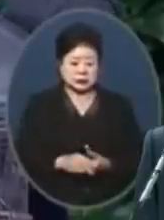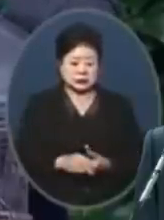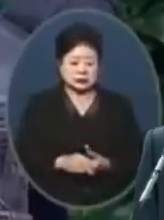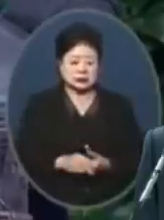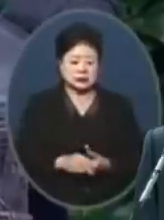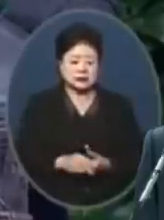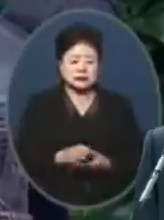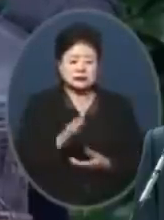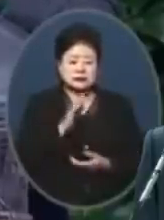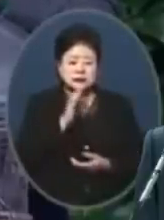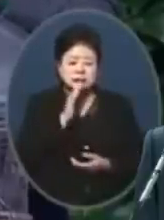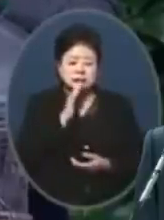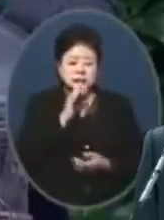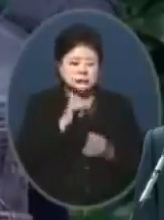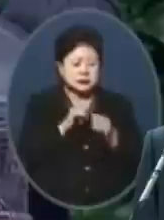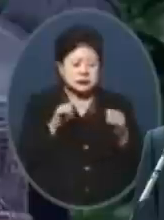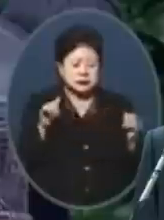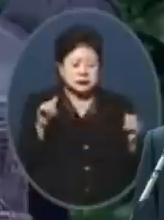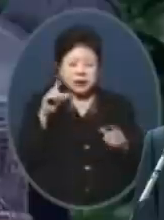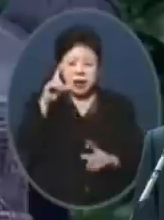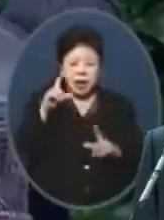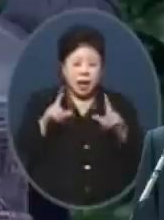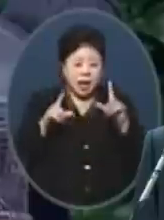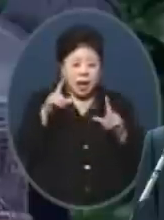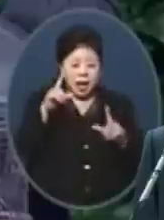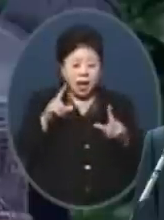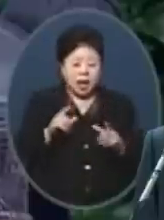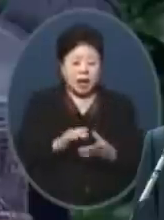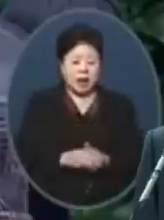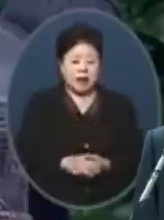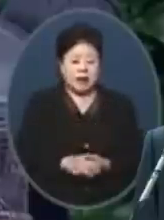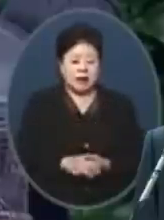나오니 그 장면이 얼마나